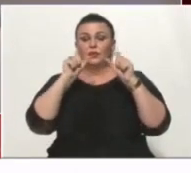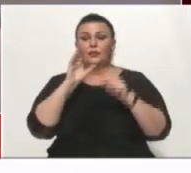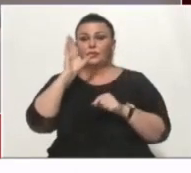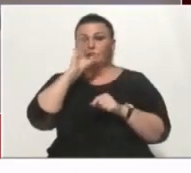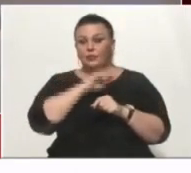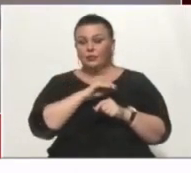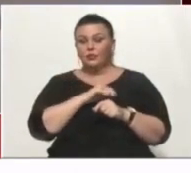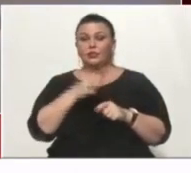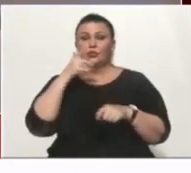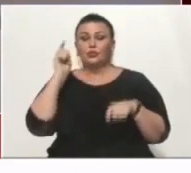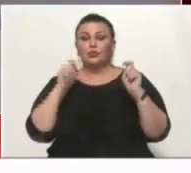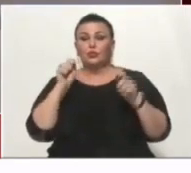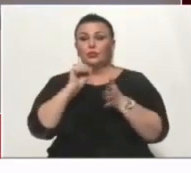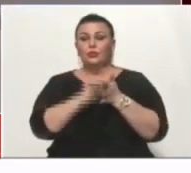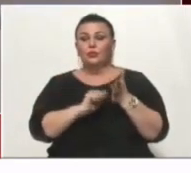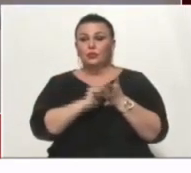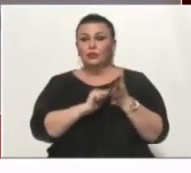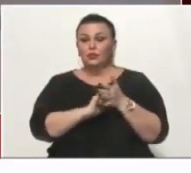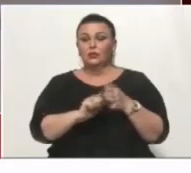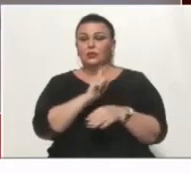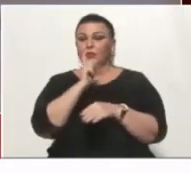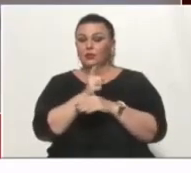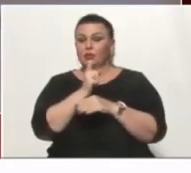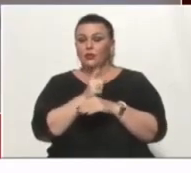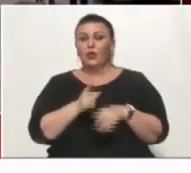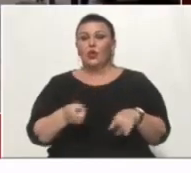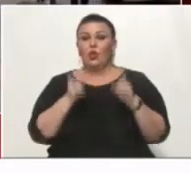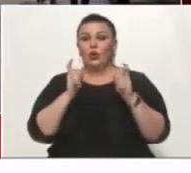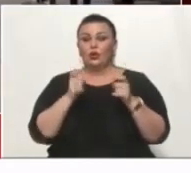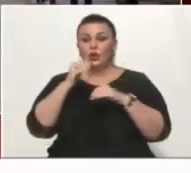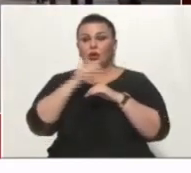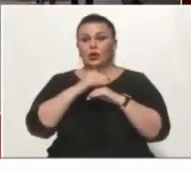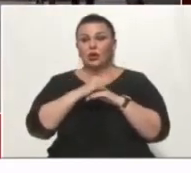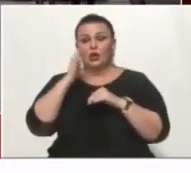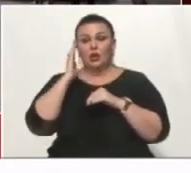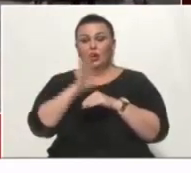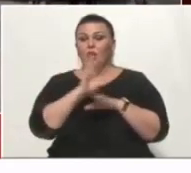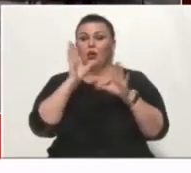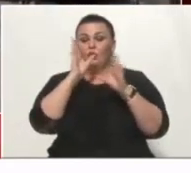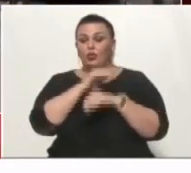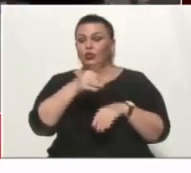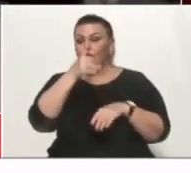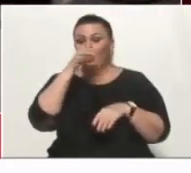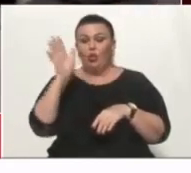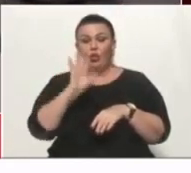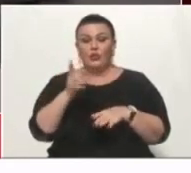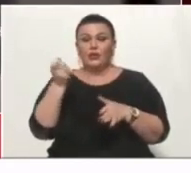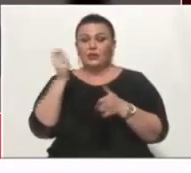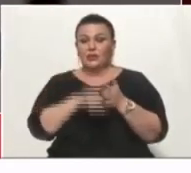bilərsiniz. Turistik məqsəd üçün Almaniyadakı otellərdə gecələmək də artıq mümkün deyil.